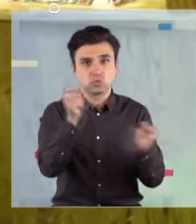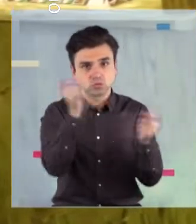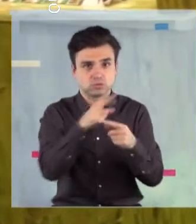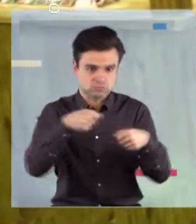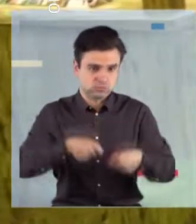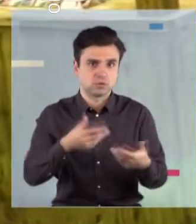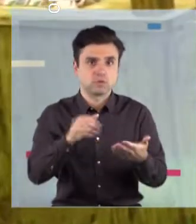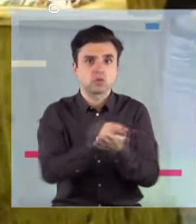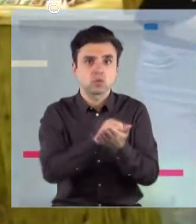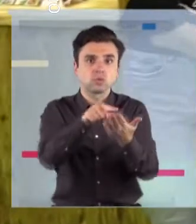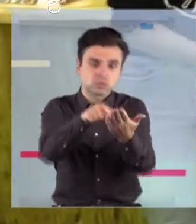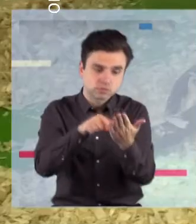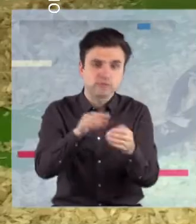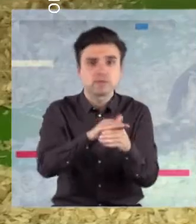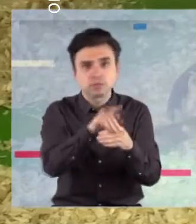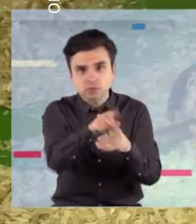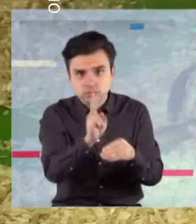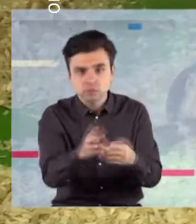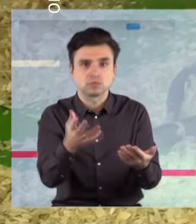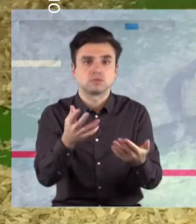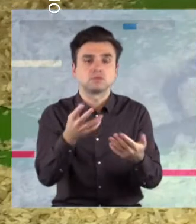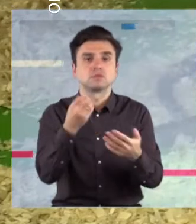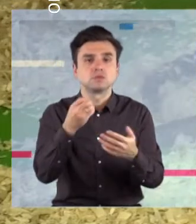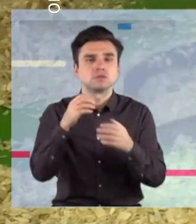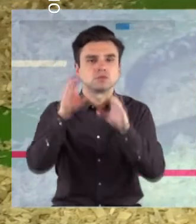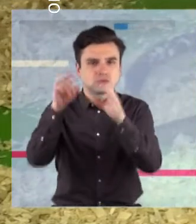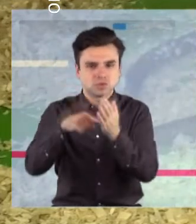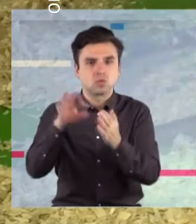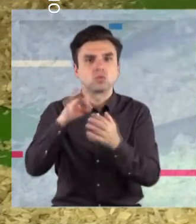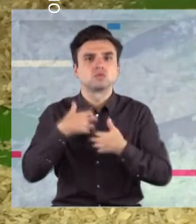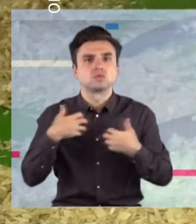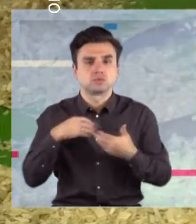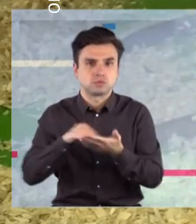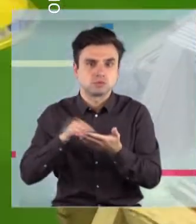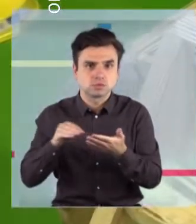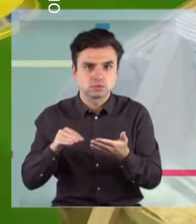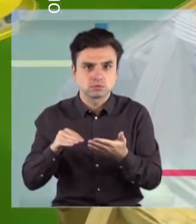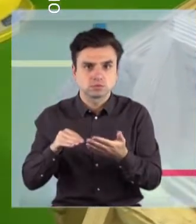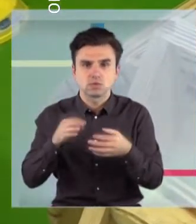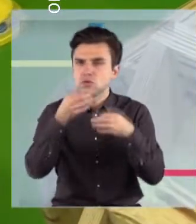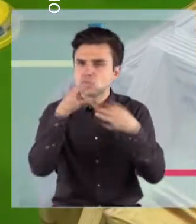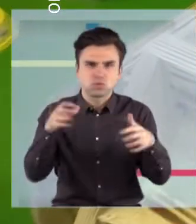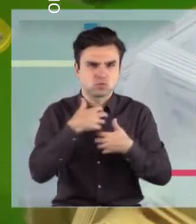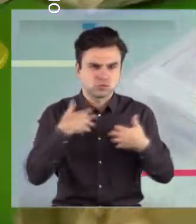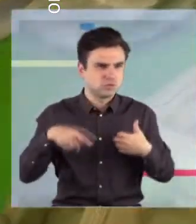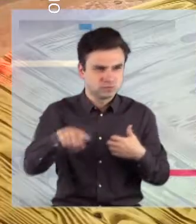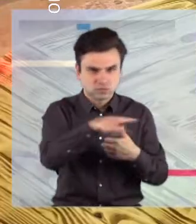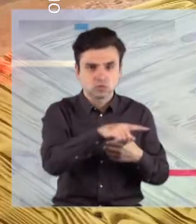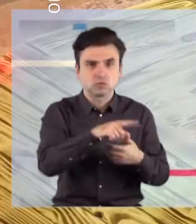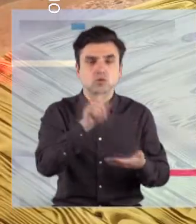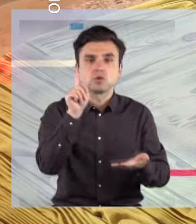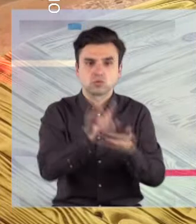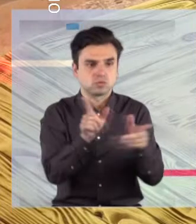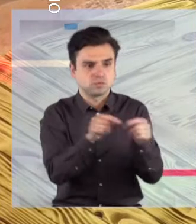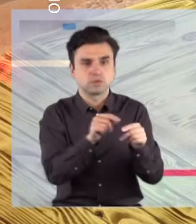Самого свідчення я не нахожу. Все ж таки у контактному зоопарку мешкають, зокрема, і дикі звіри, яким невластиве постійне життя